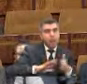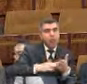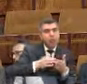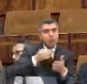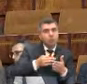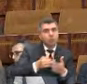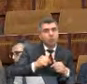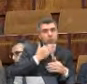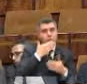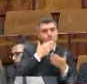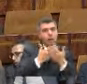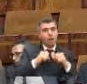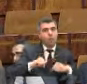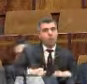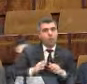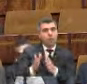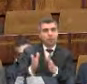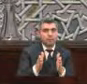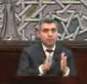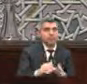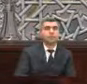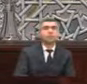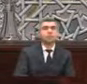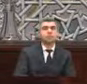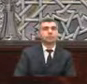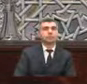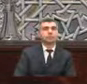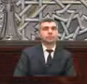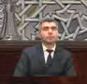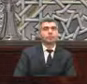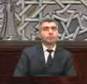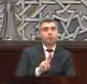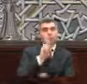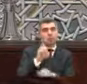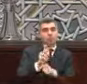الوزير. شكرا السيد النائب. تعقيب إضافي؟